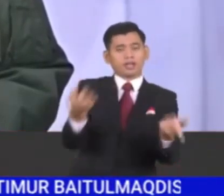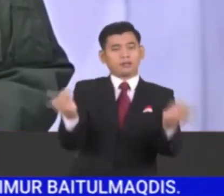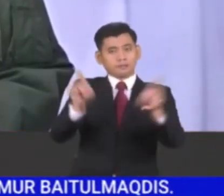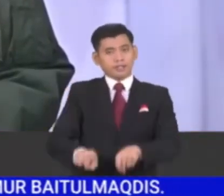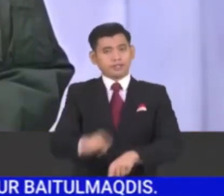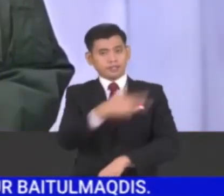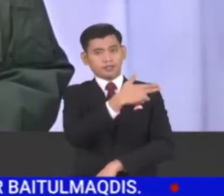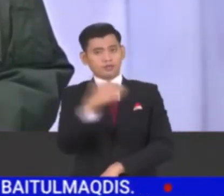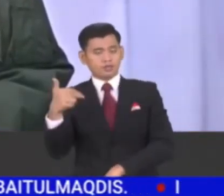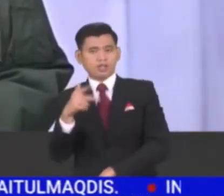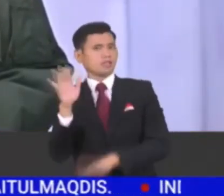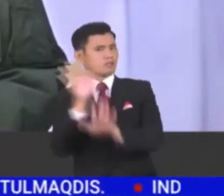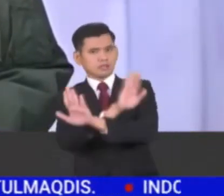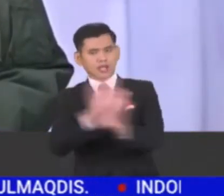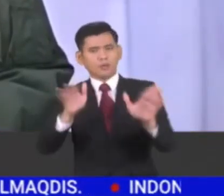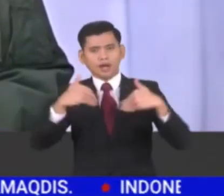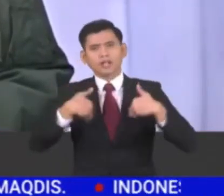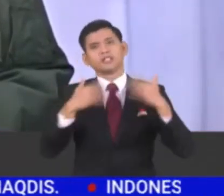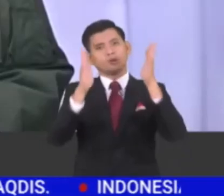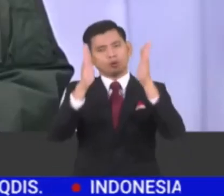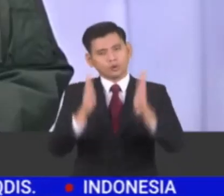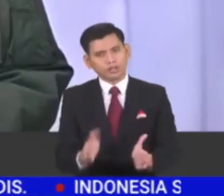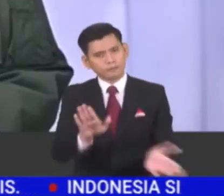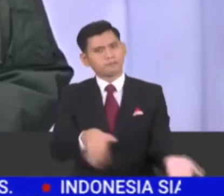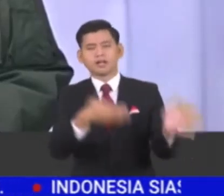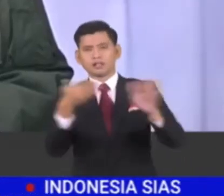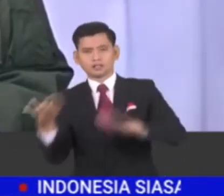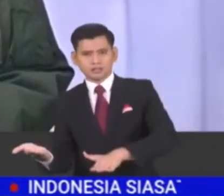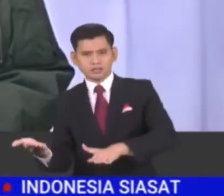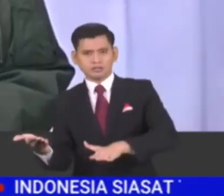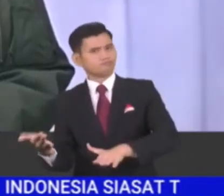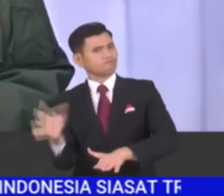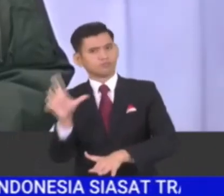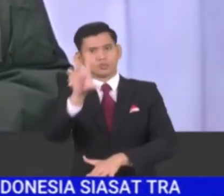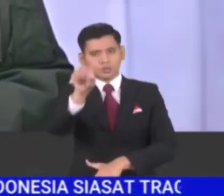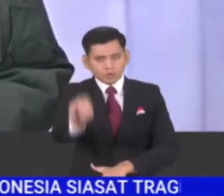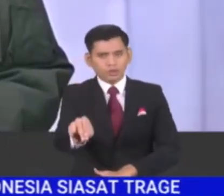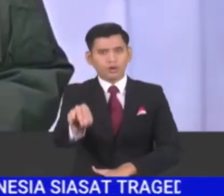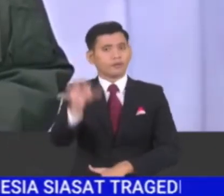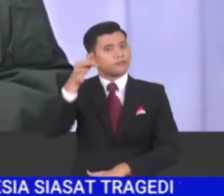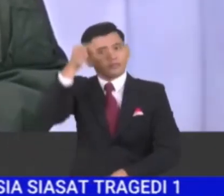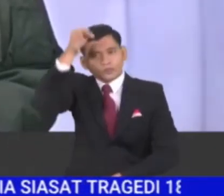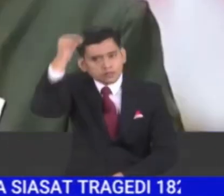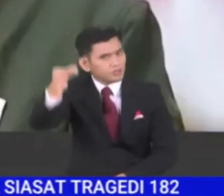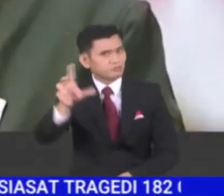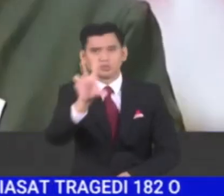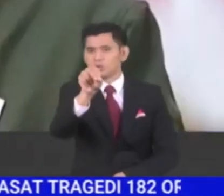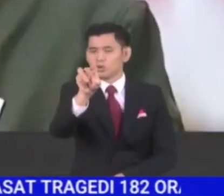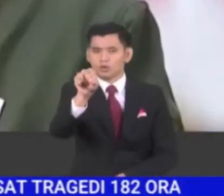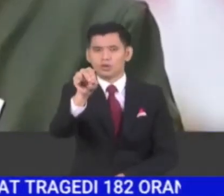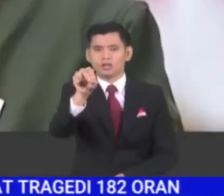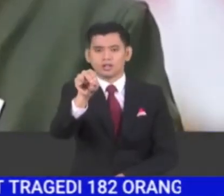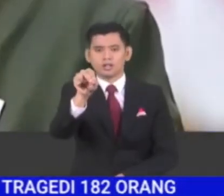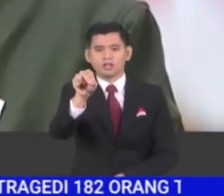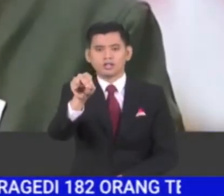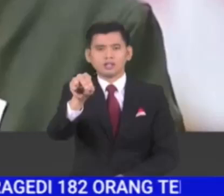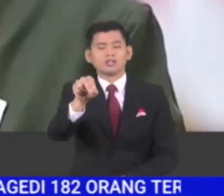air jangan sampai ada lagi tragedi kemanusiaan seperti ini di masa yang akan datang